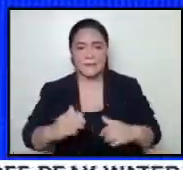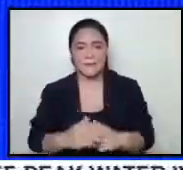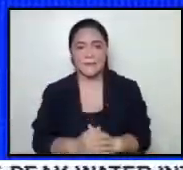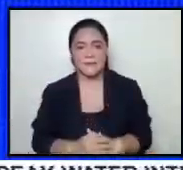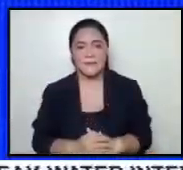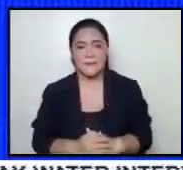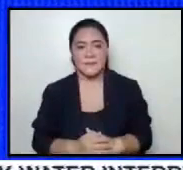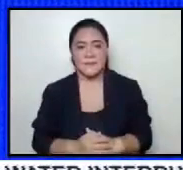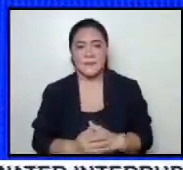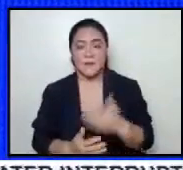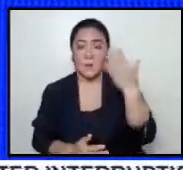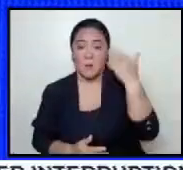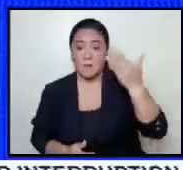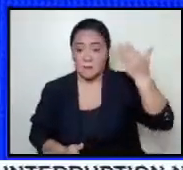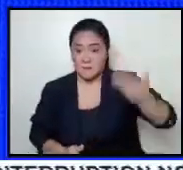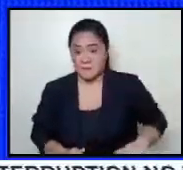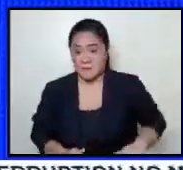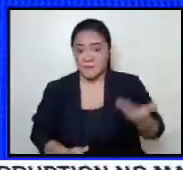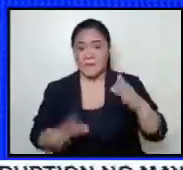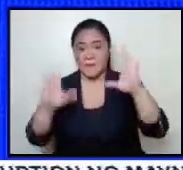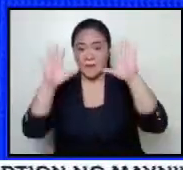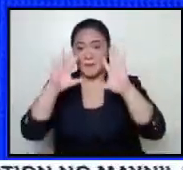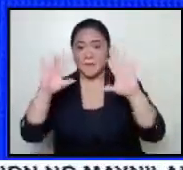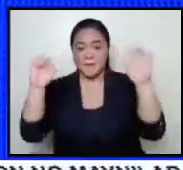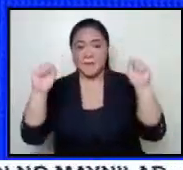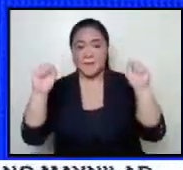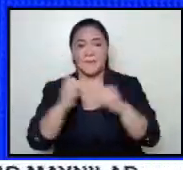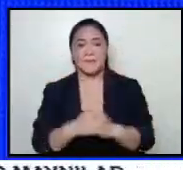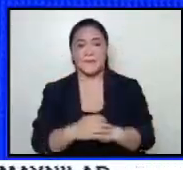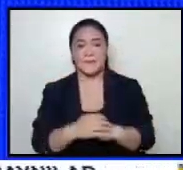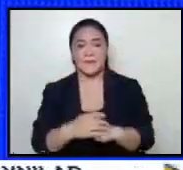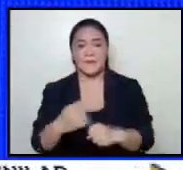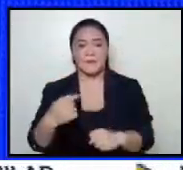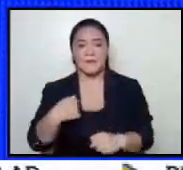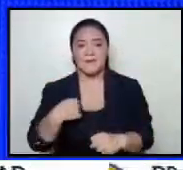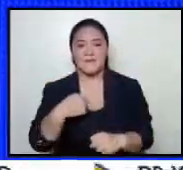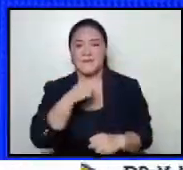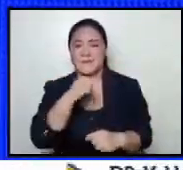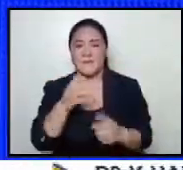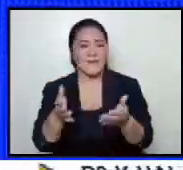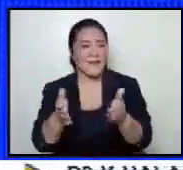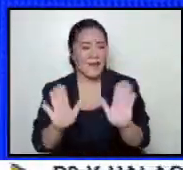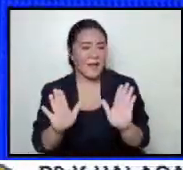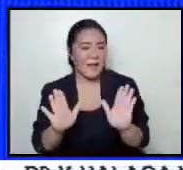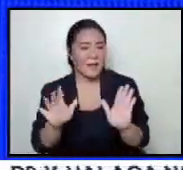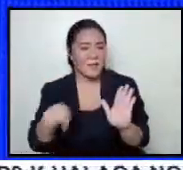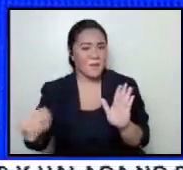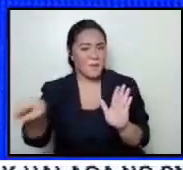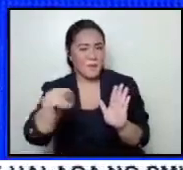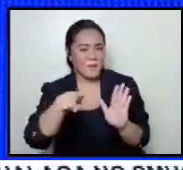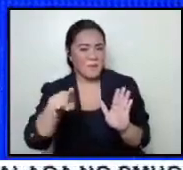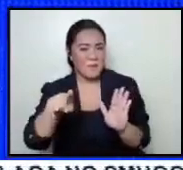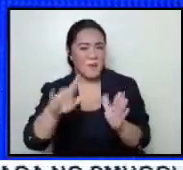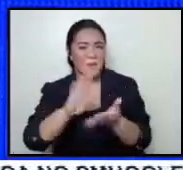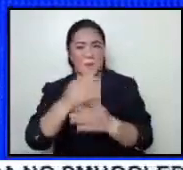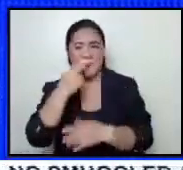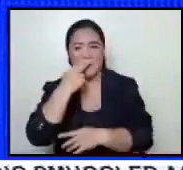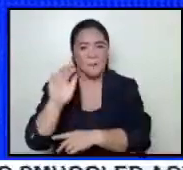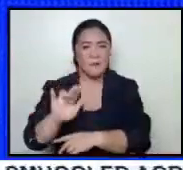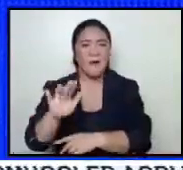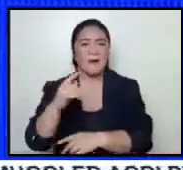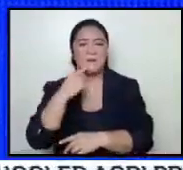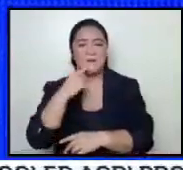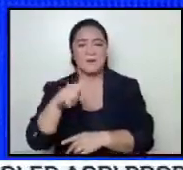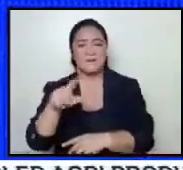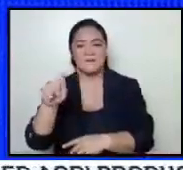presidente ako, hindi talaga ako pa... I will not allow terrorism. Eh, ang